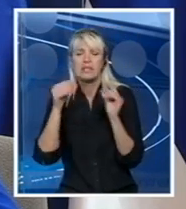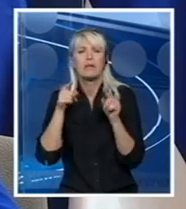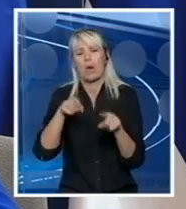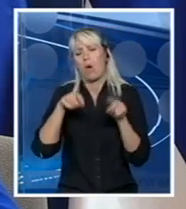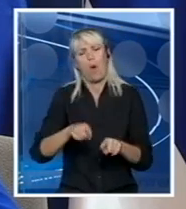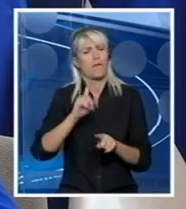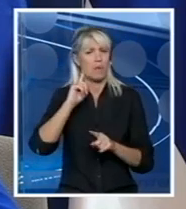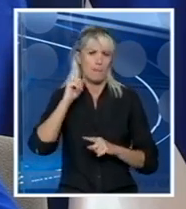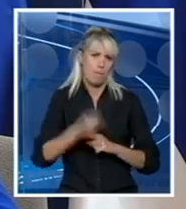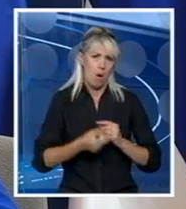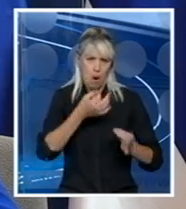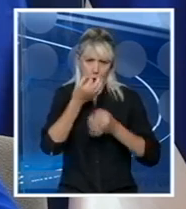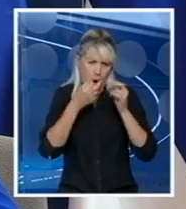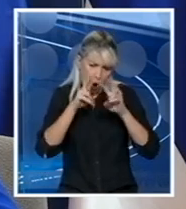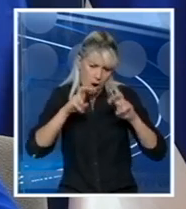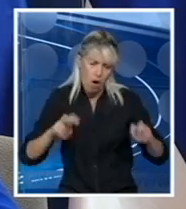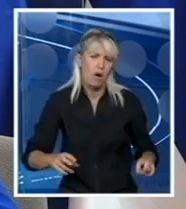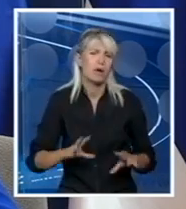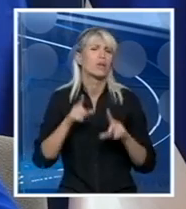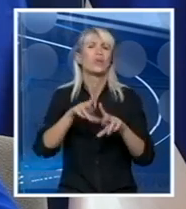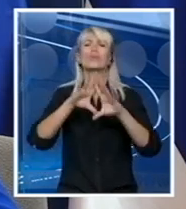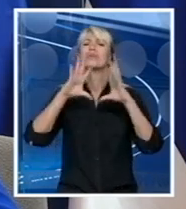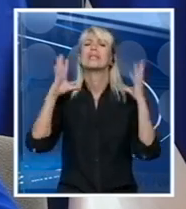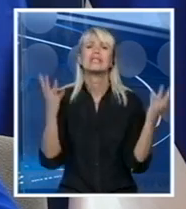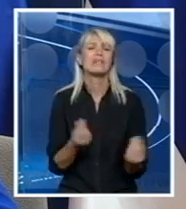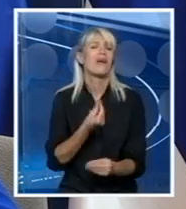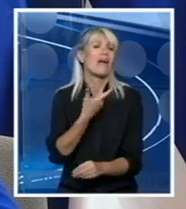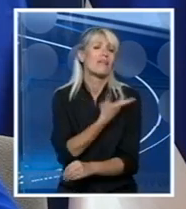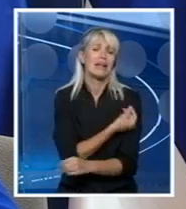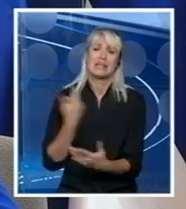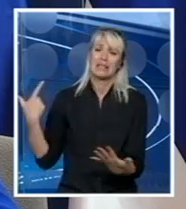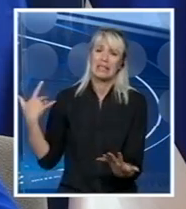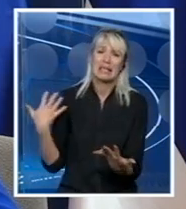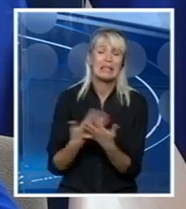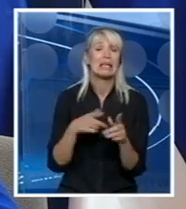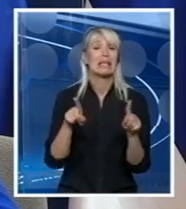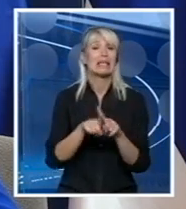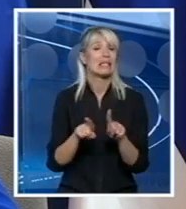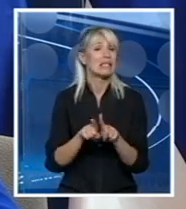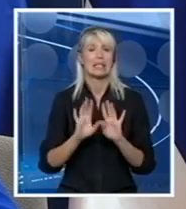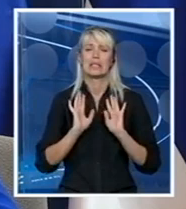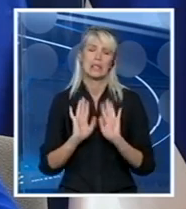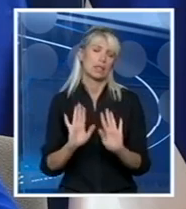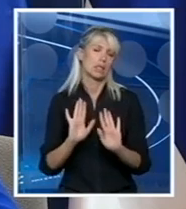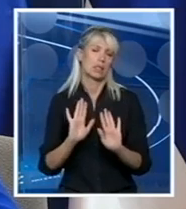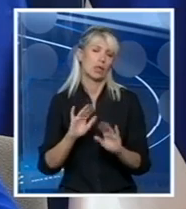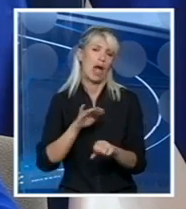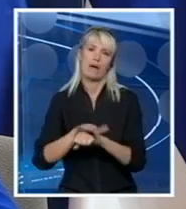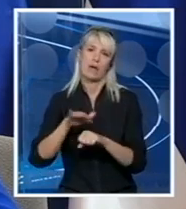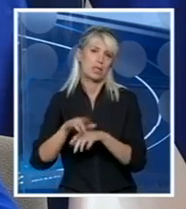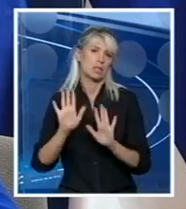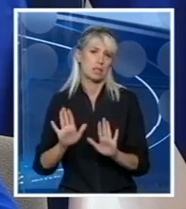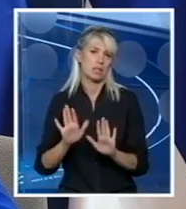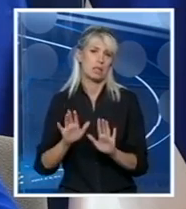jasno definisano. Kako za sve vakcine koje su se do sada primenjivale, koje se sada primenjuju i koje će se i u